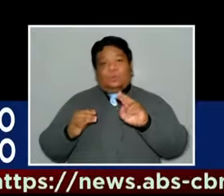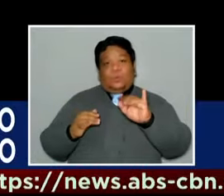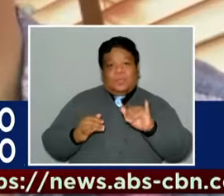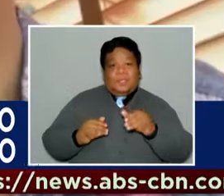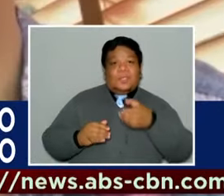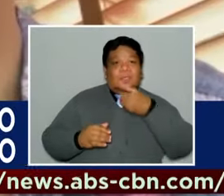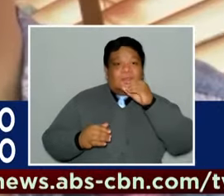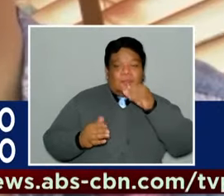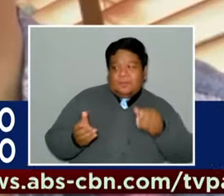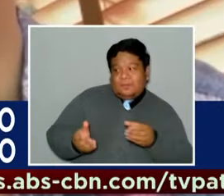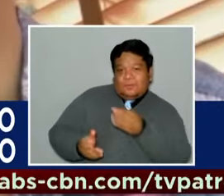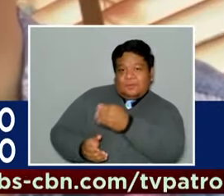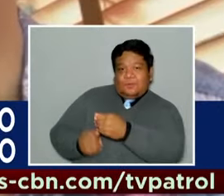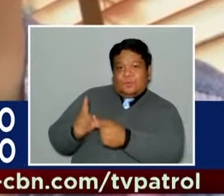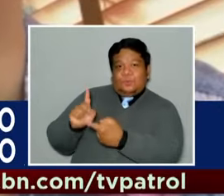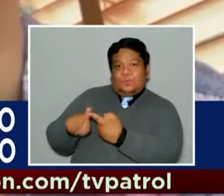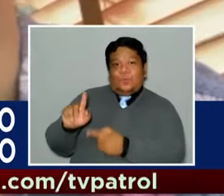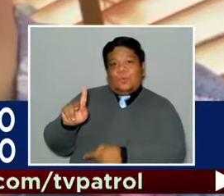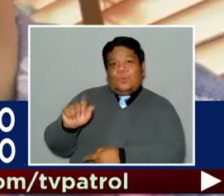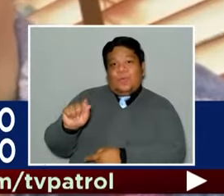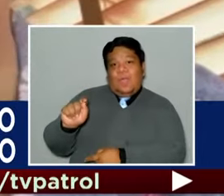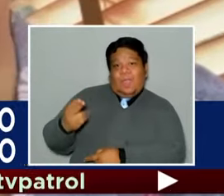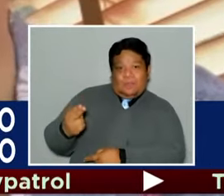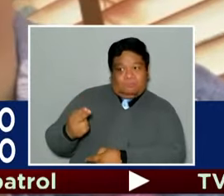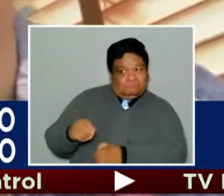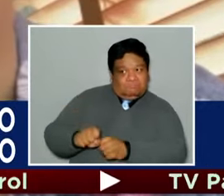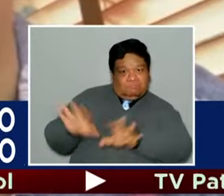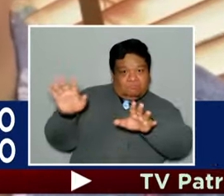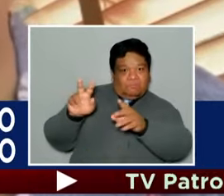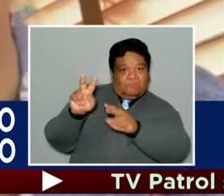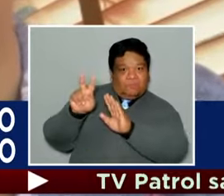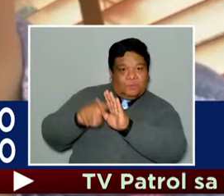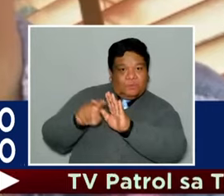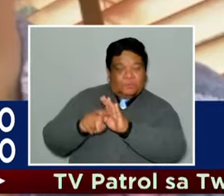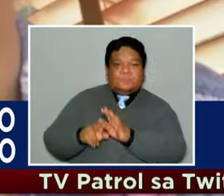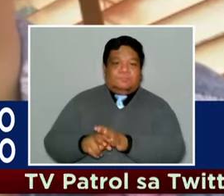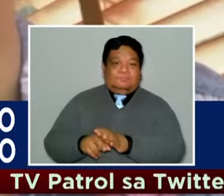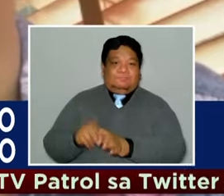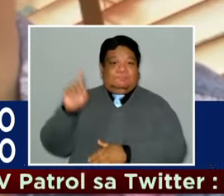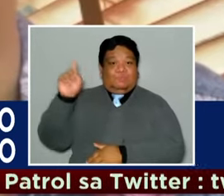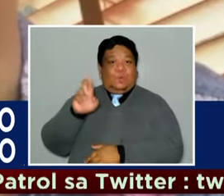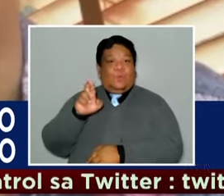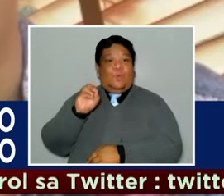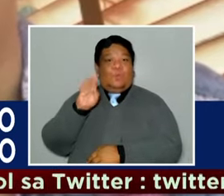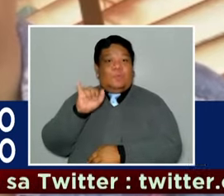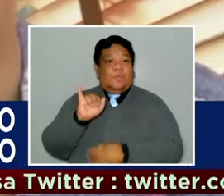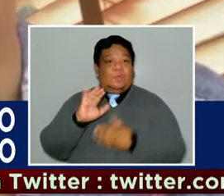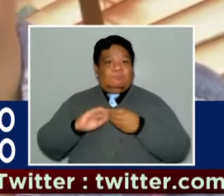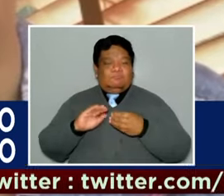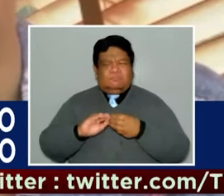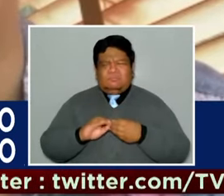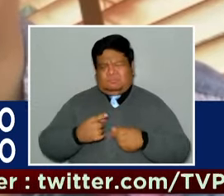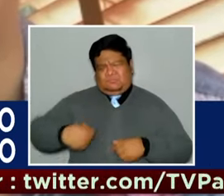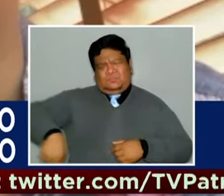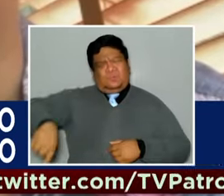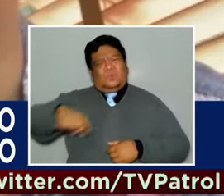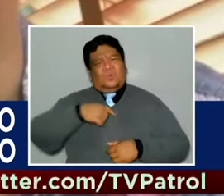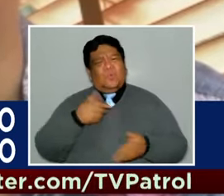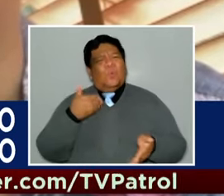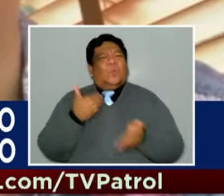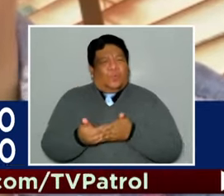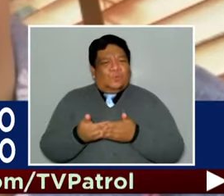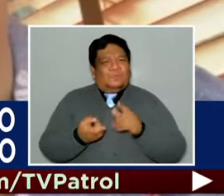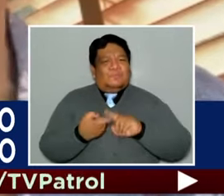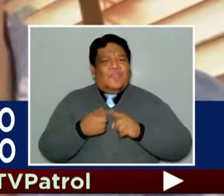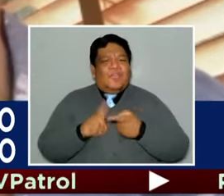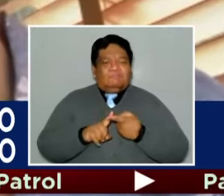kasal. We're a group of close friends enjoying the vibe at